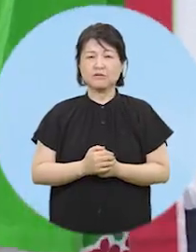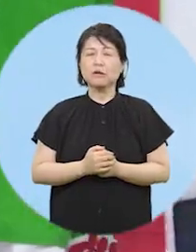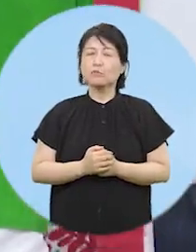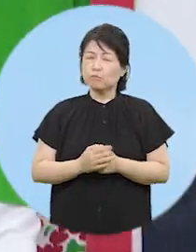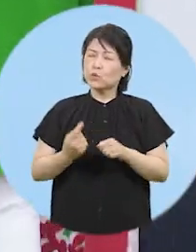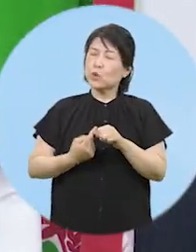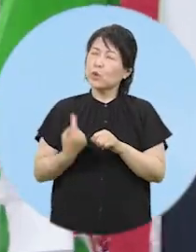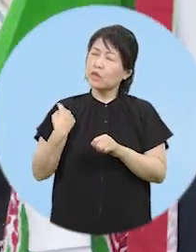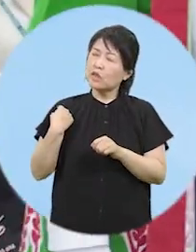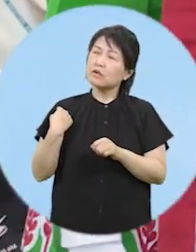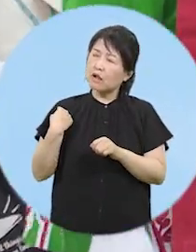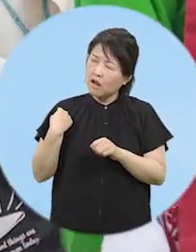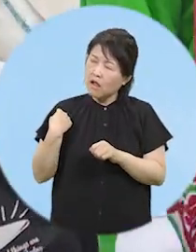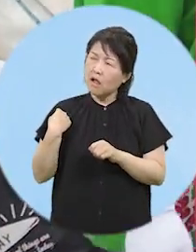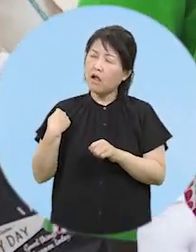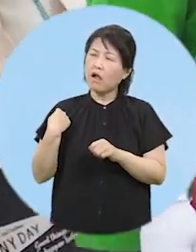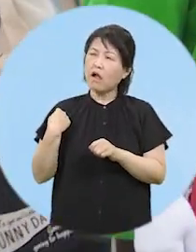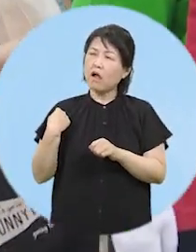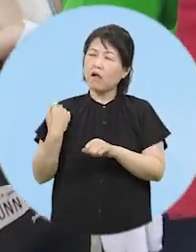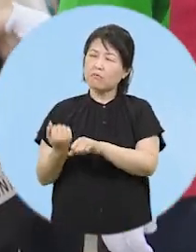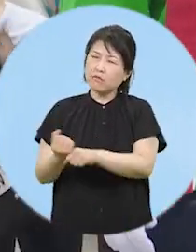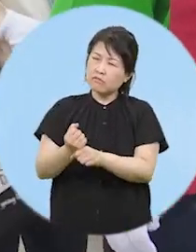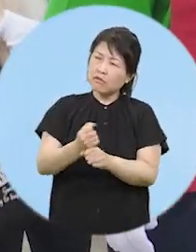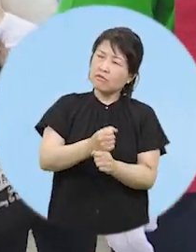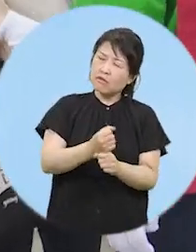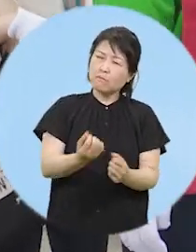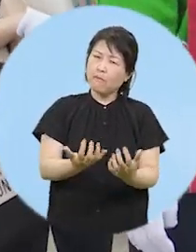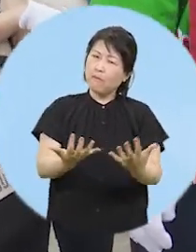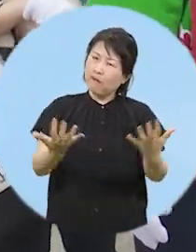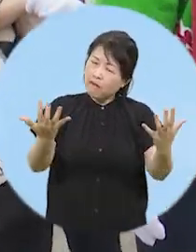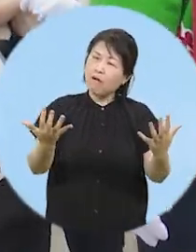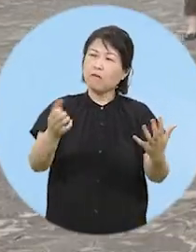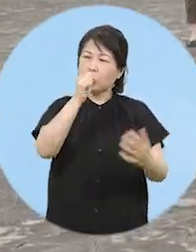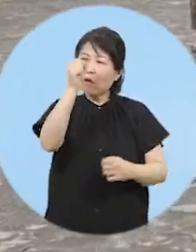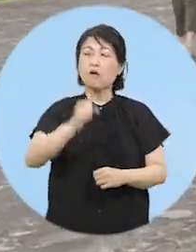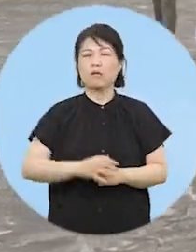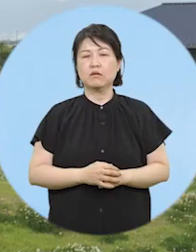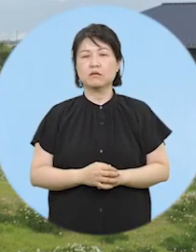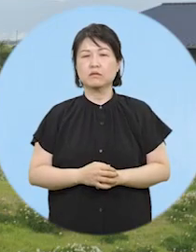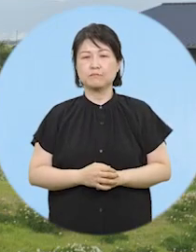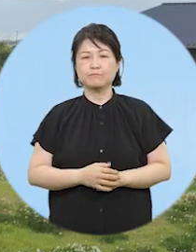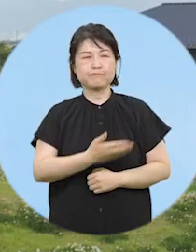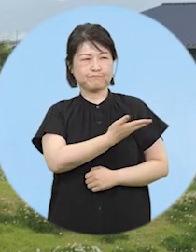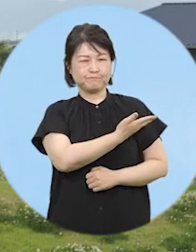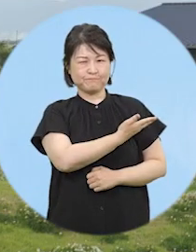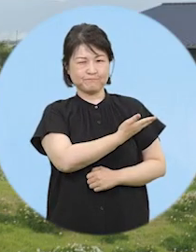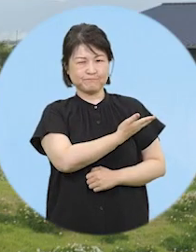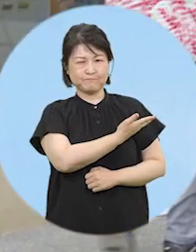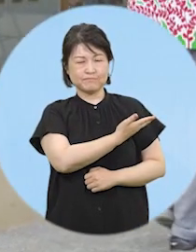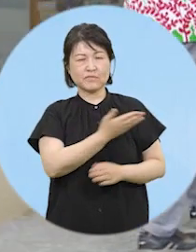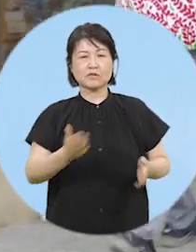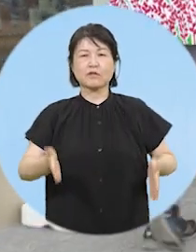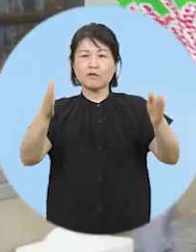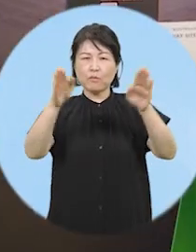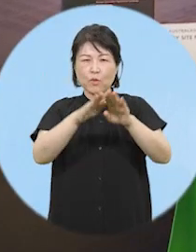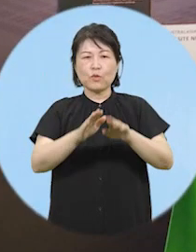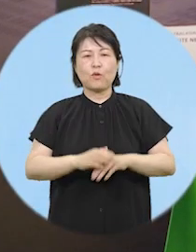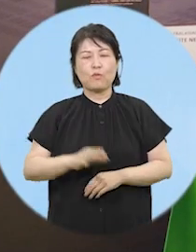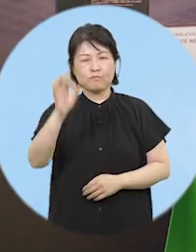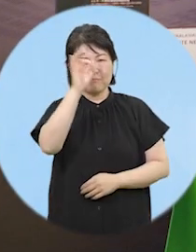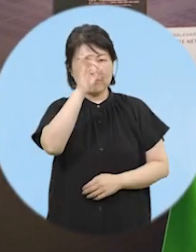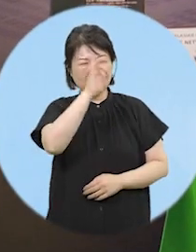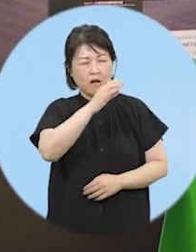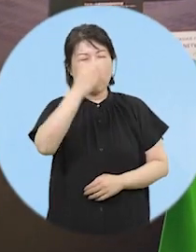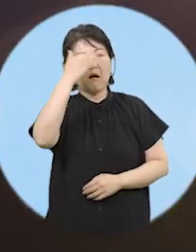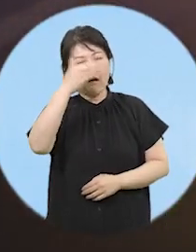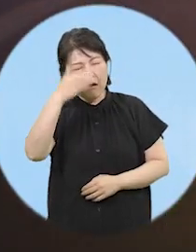去年ぐらいからだんだんと見られるようになってき たね。日が差す。あら、そっか、こうなっとるんだ。いや、本